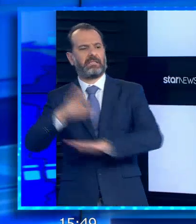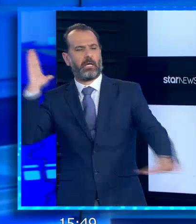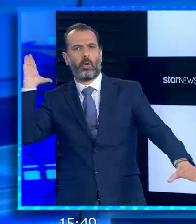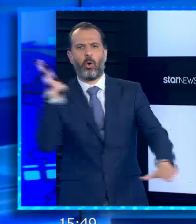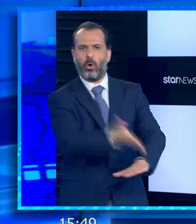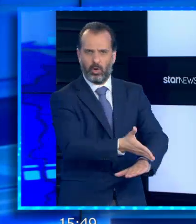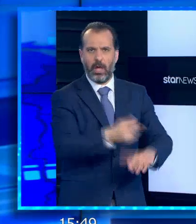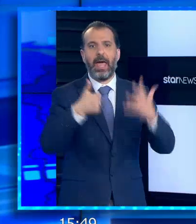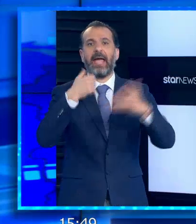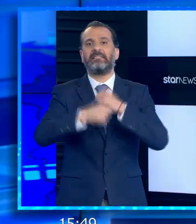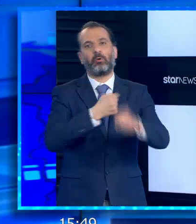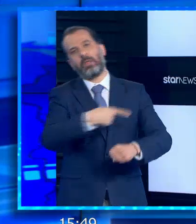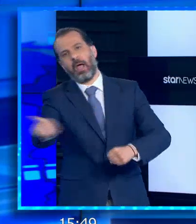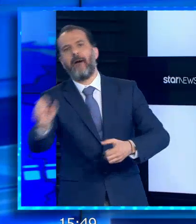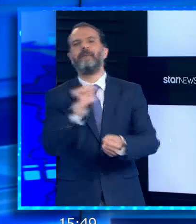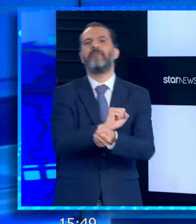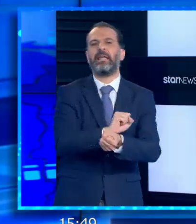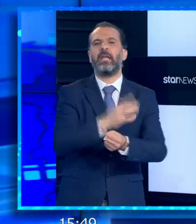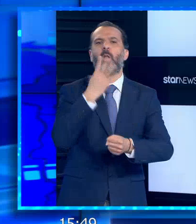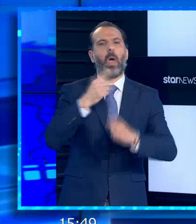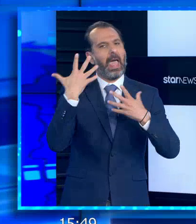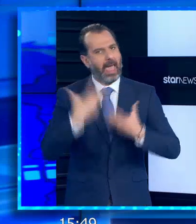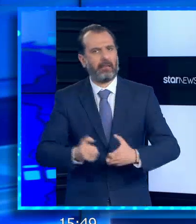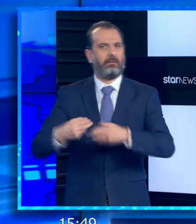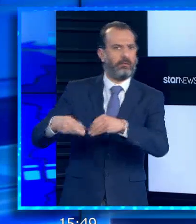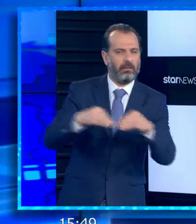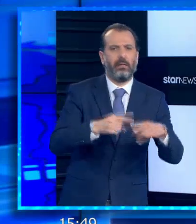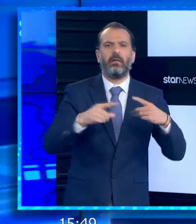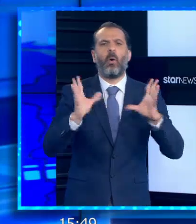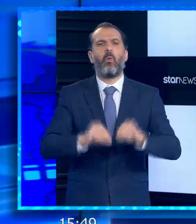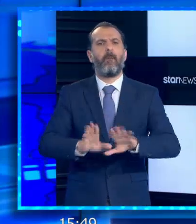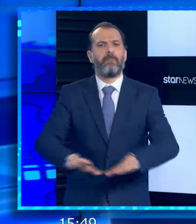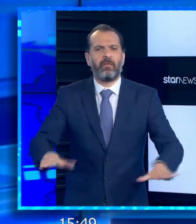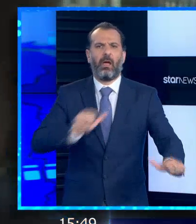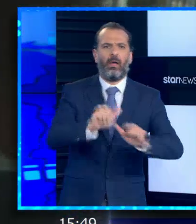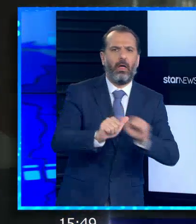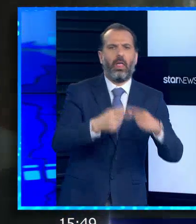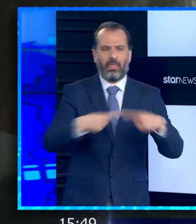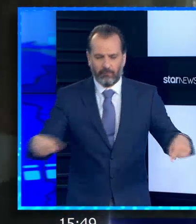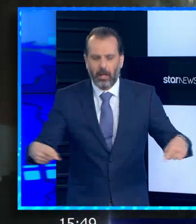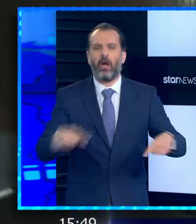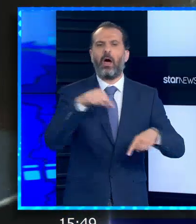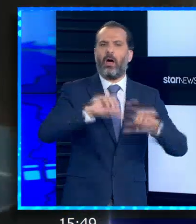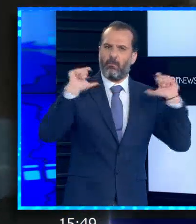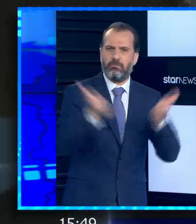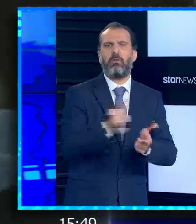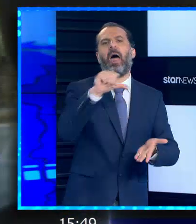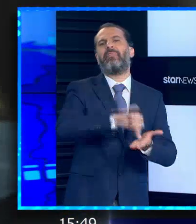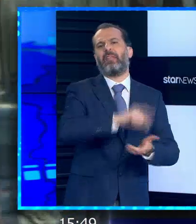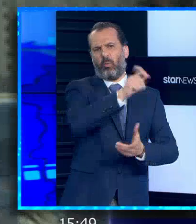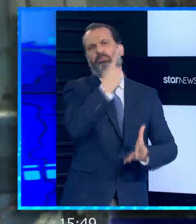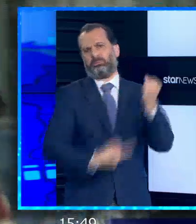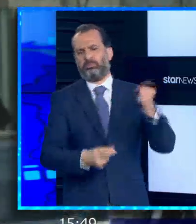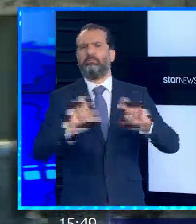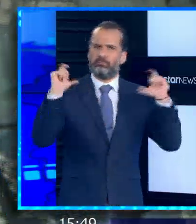κάθειρξης 6 ετών για προμήθεια κατοχή και διανομή υλικού παιδικής πορνογραφίας. συνελήφθη στο κέντρο της Αθήνας και πρόκειται